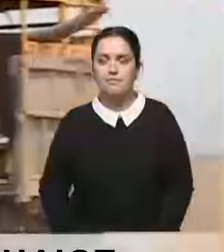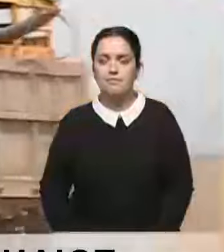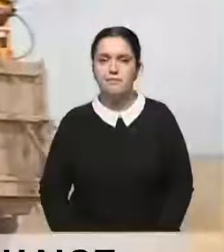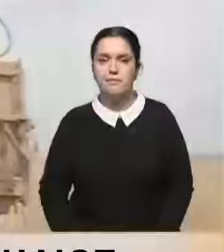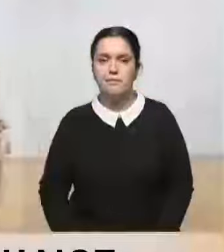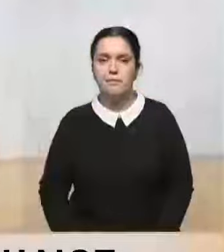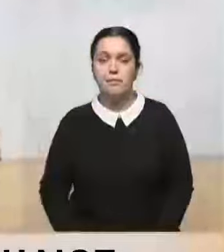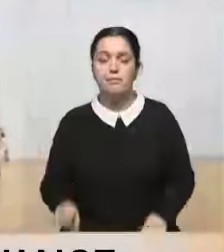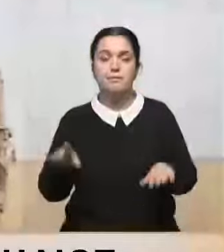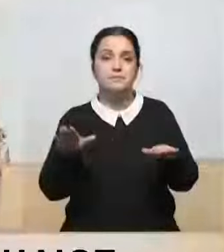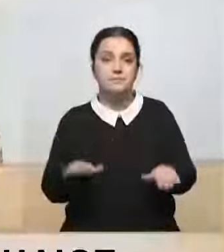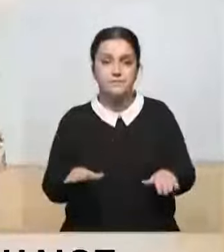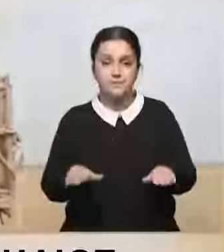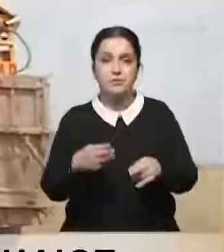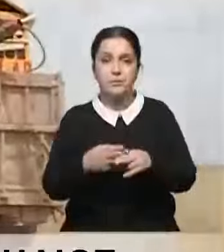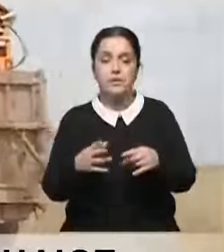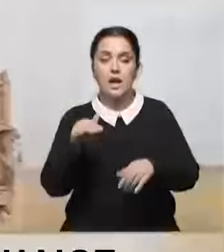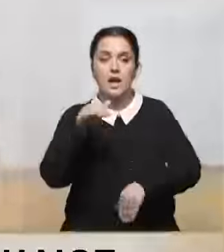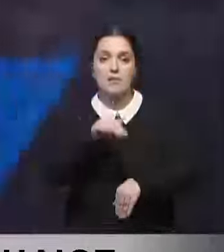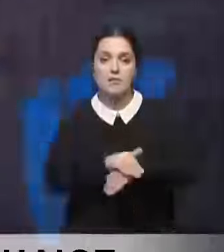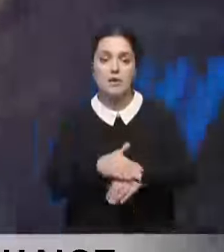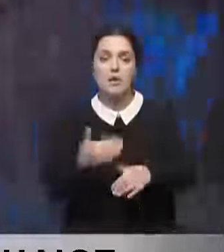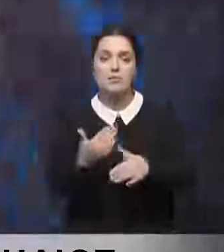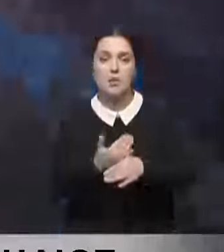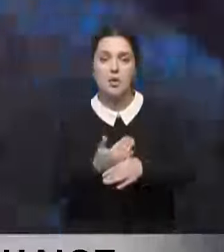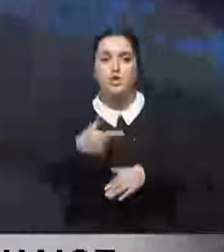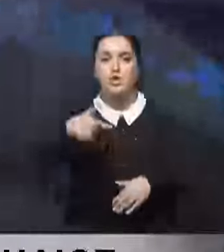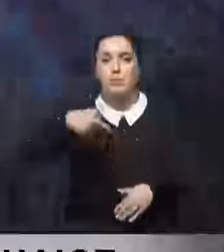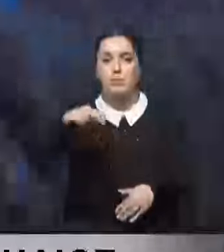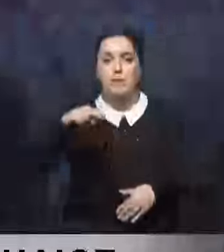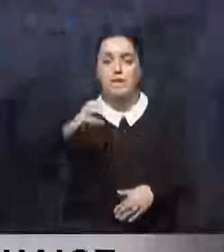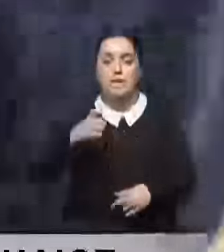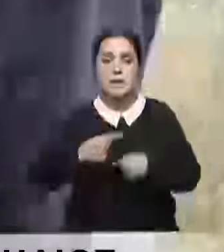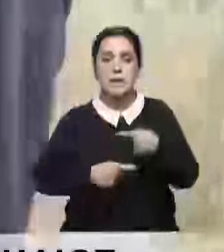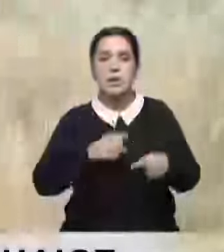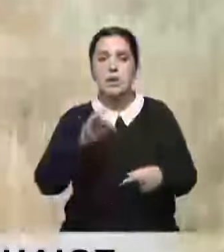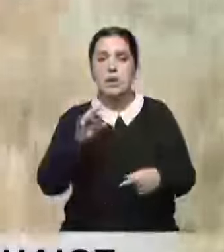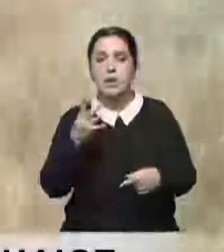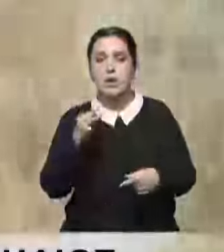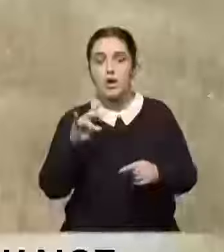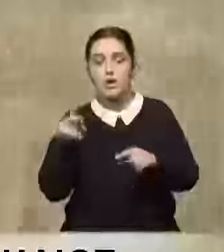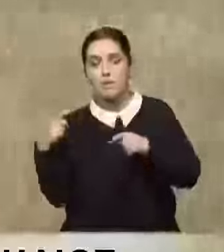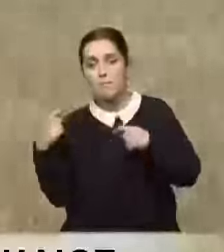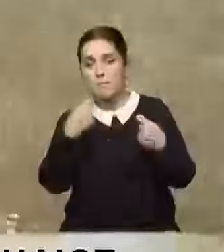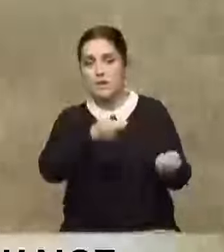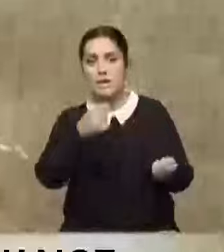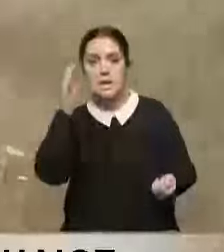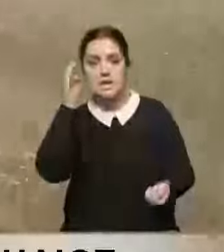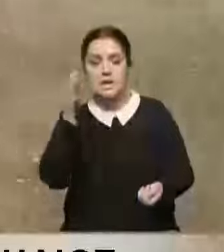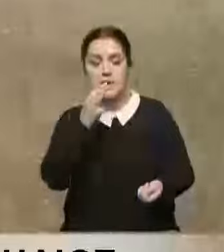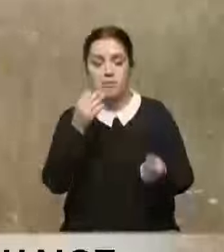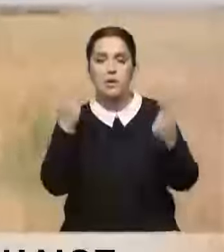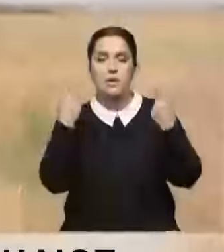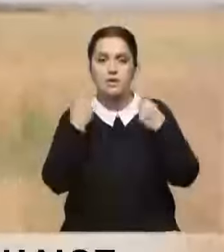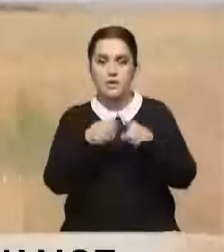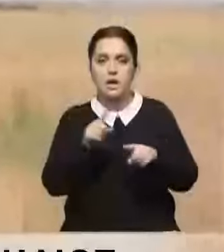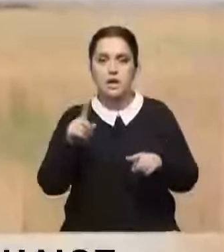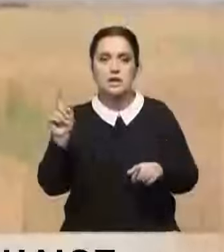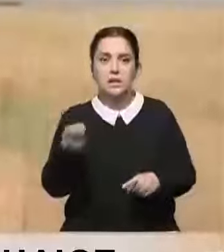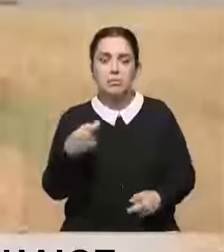Координаты участков, заселенных саранчой, фиксируют с помощью GPS-трекера. В режиме онлайн их передают операторам техники, которые проводят